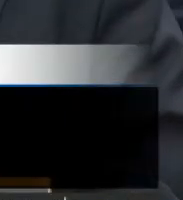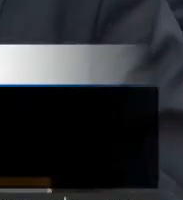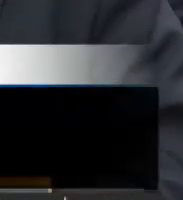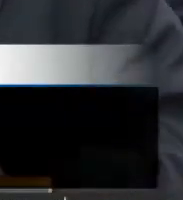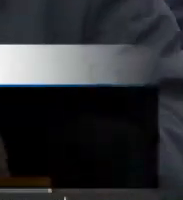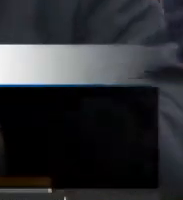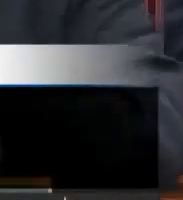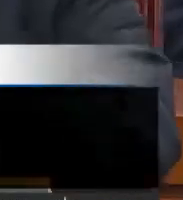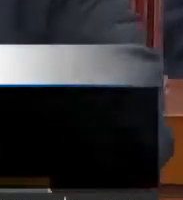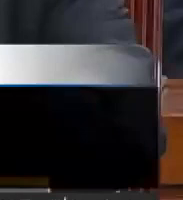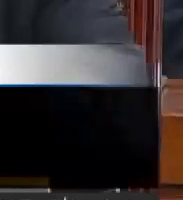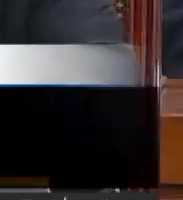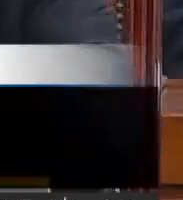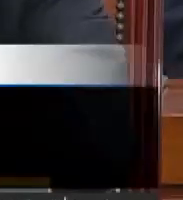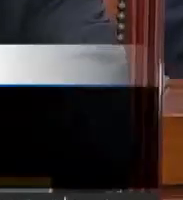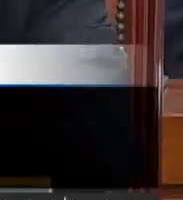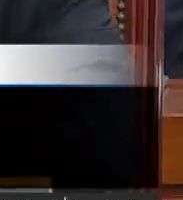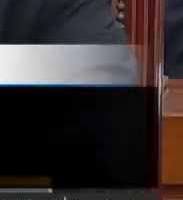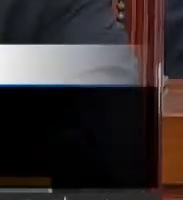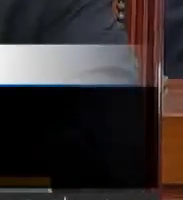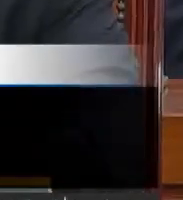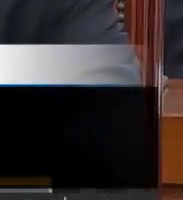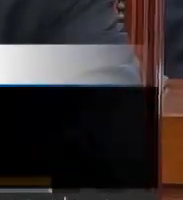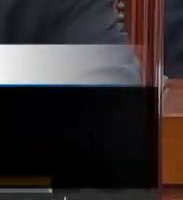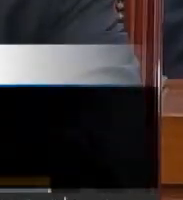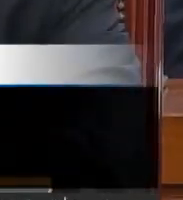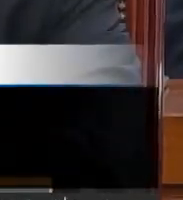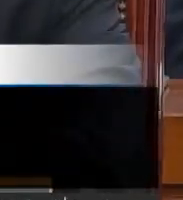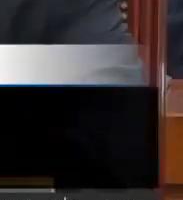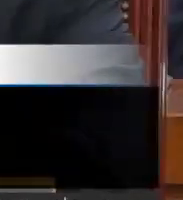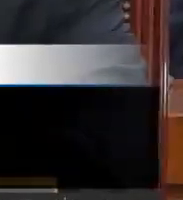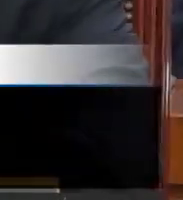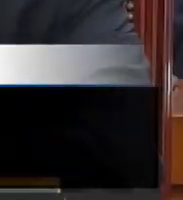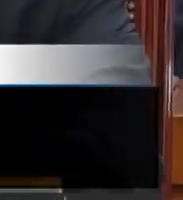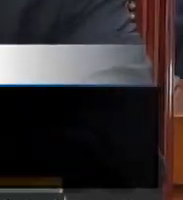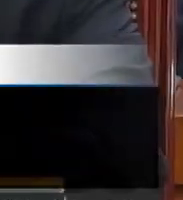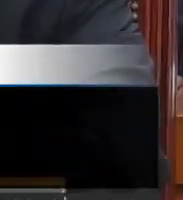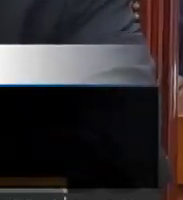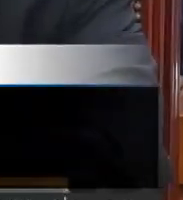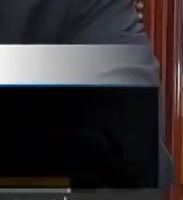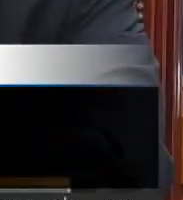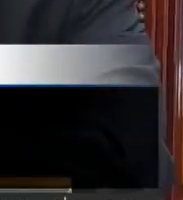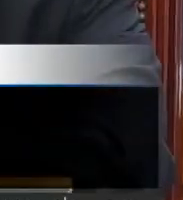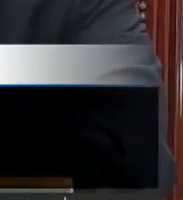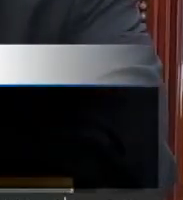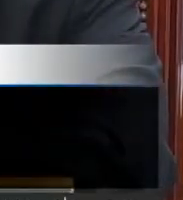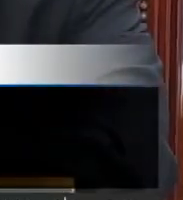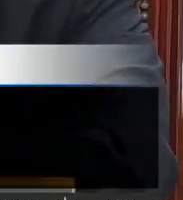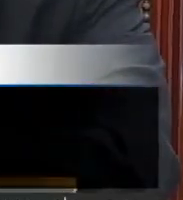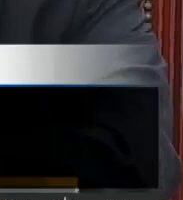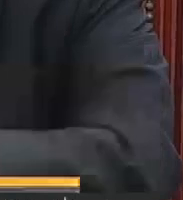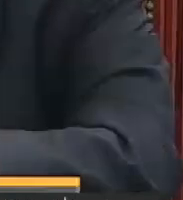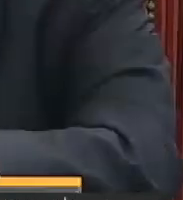지금 언론에서는 대통령 후보로 여론조사가 되고 있거든요. 임기 마치고 나서 정치하시려 말하는